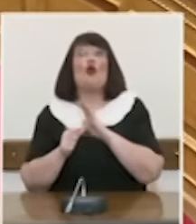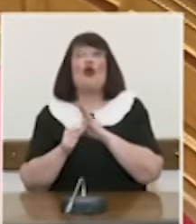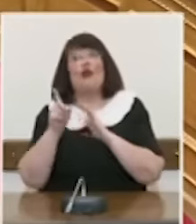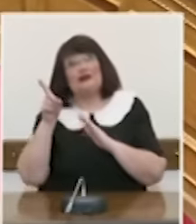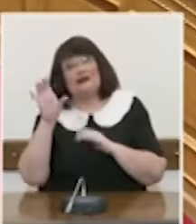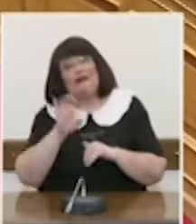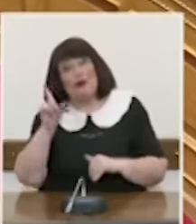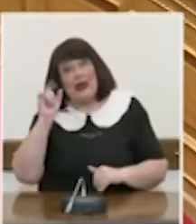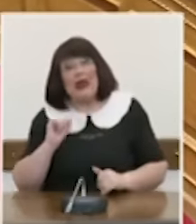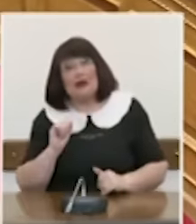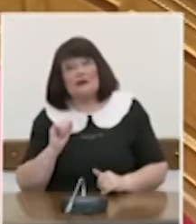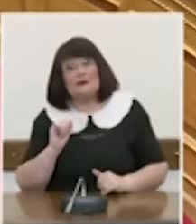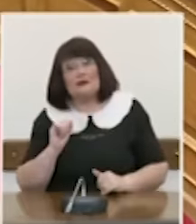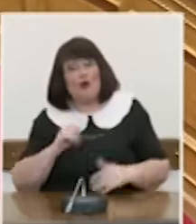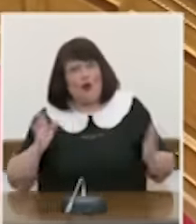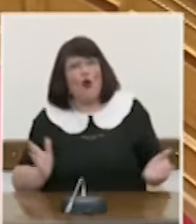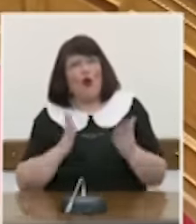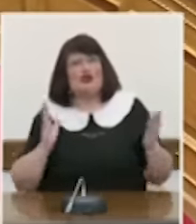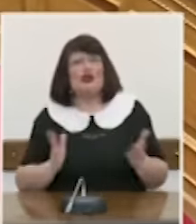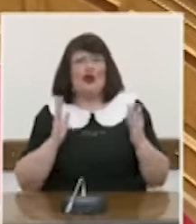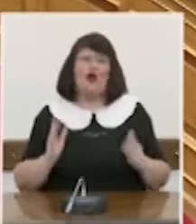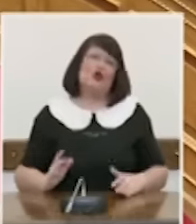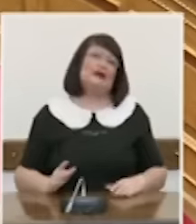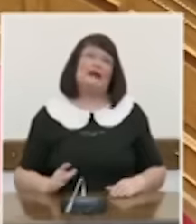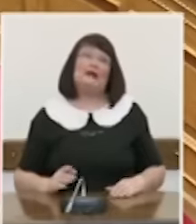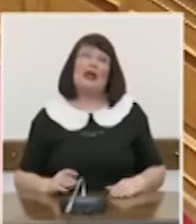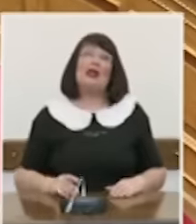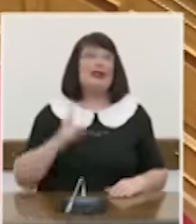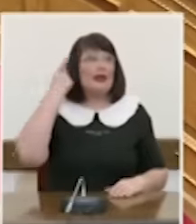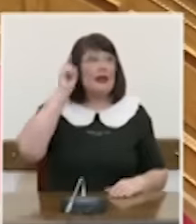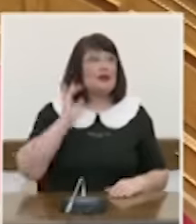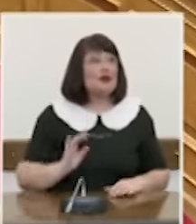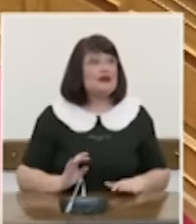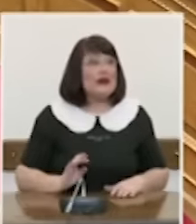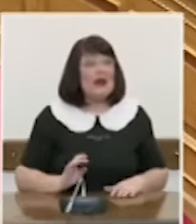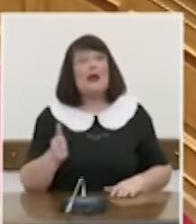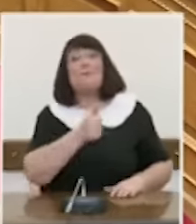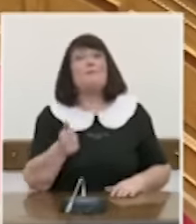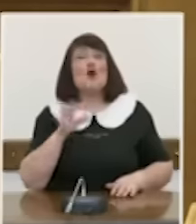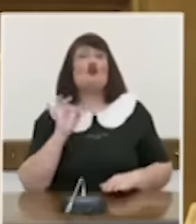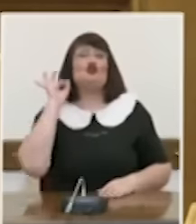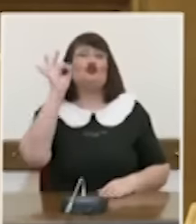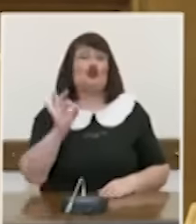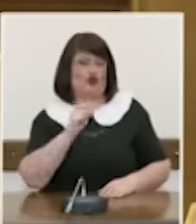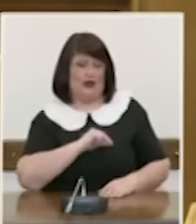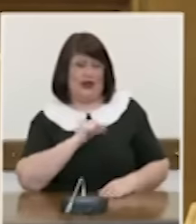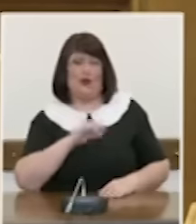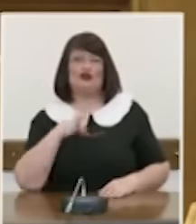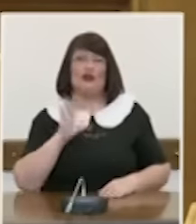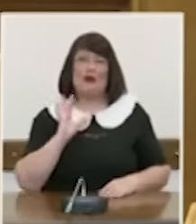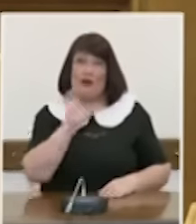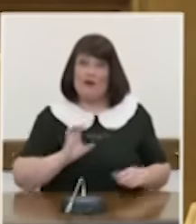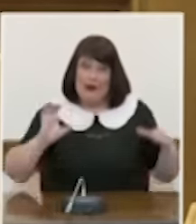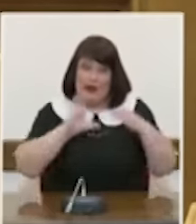όπως θέλουν στην ενιαία ευρωπαϊκή αγορά με μοναδικό κριτήριο το κέρδος τους? Ότι η Ευρωπαϊκή Ένωση έχει